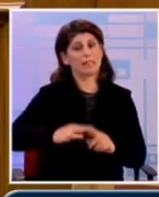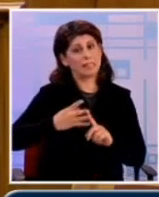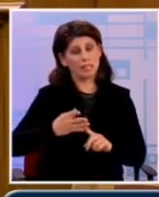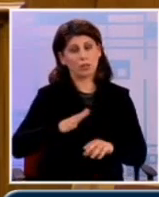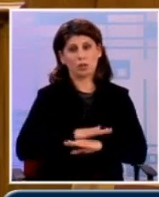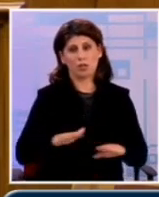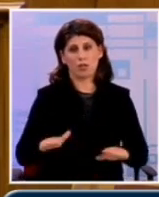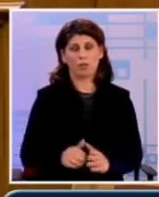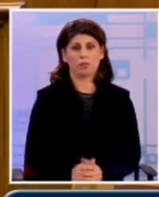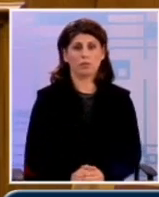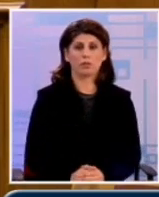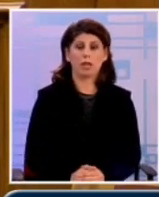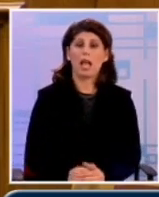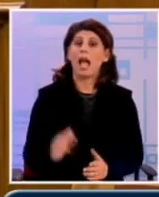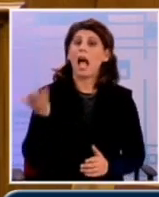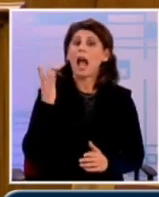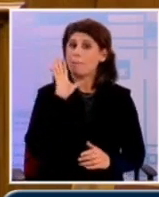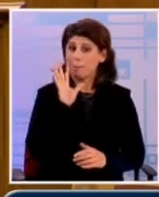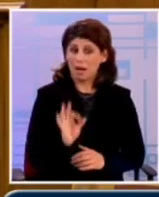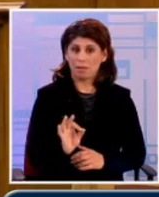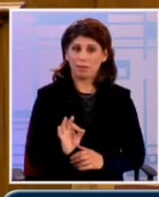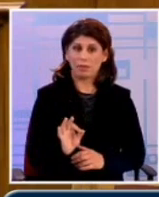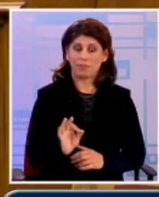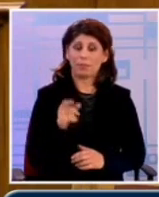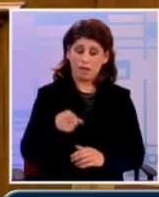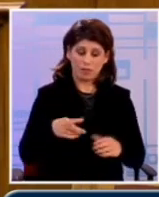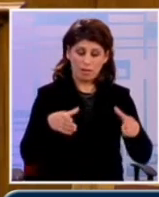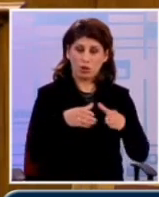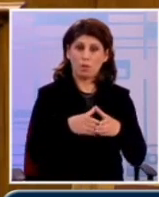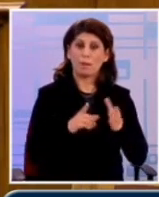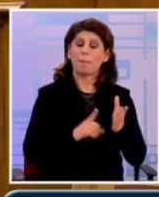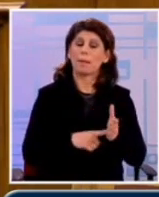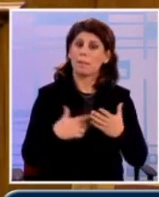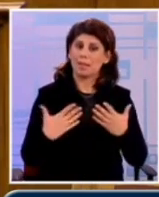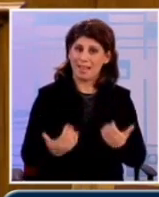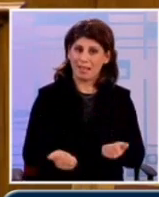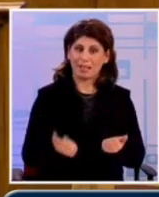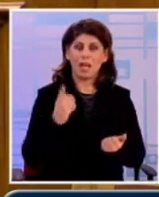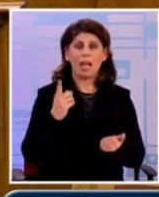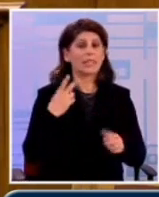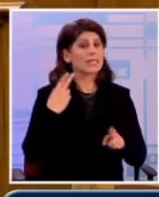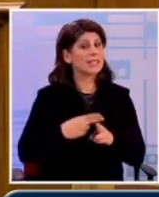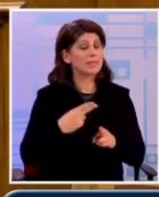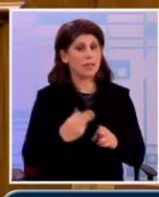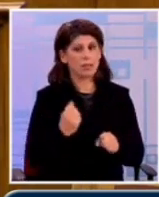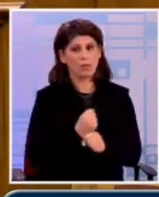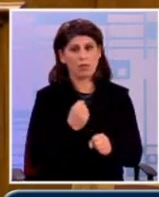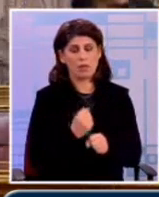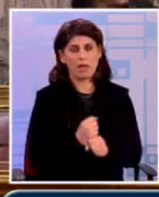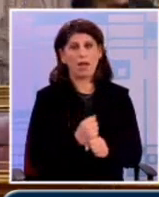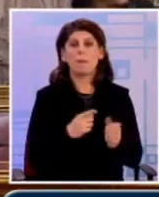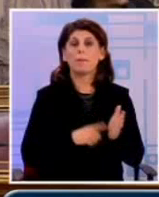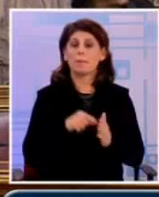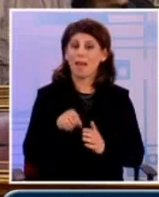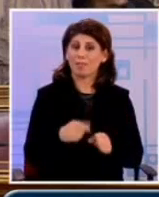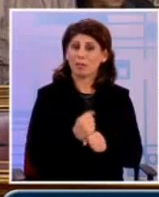κλείνω. Εάν πράγματι αυτή η Επιτροπή πρέπει να επιτελέσει ένα σημαντικό έργο, πρέπει αυτό